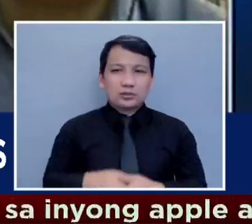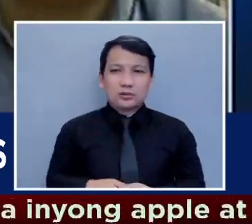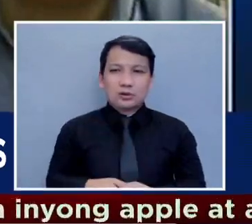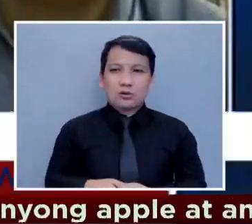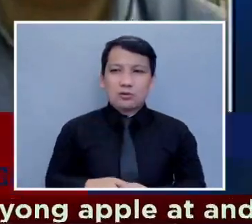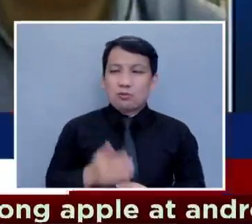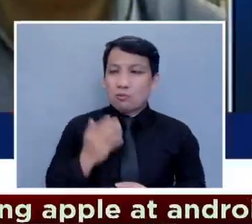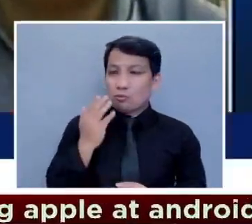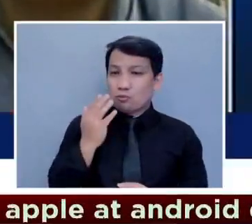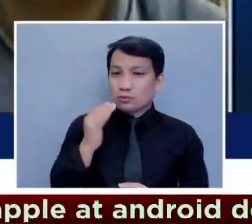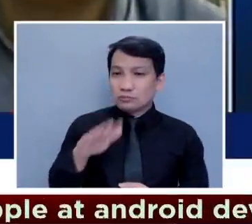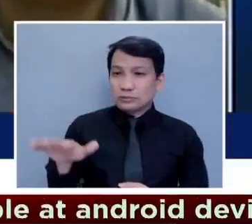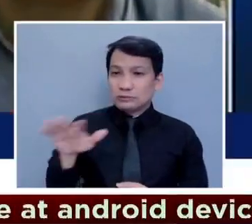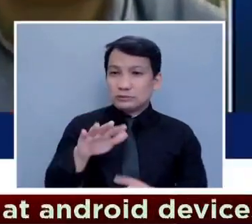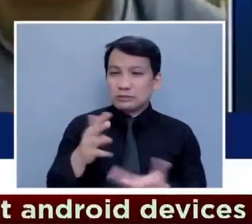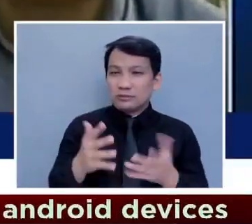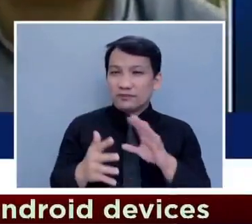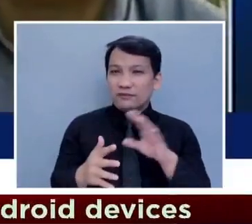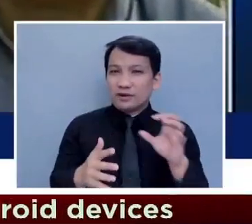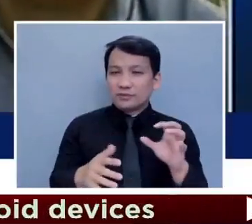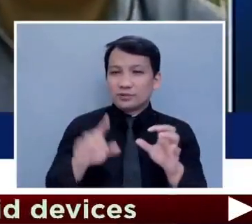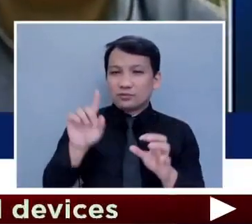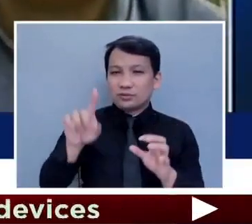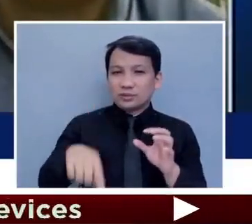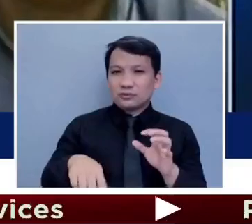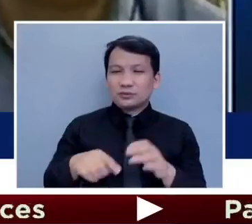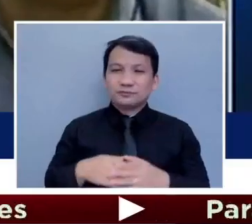tumaas between 500 and 1,000